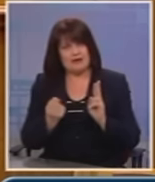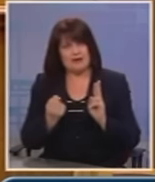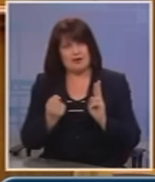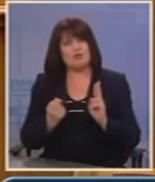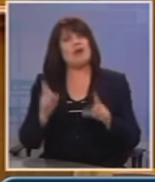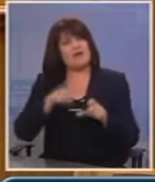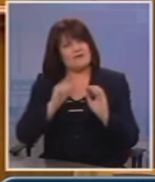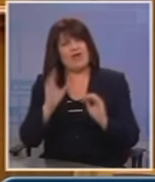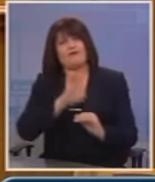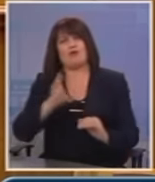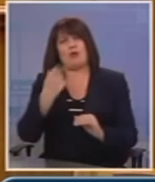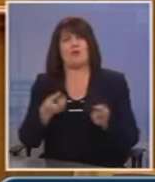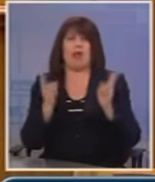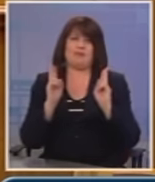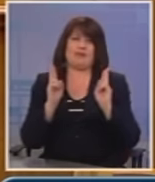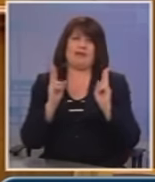στην Ευρώπη.